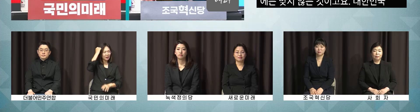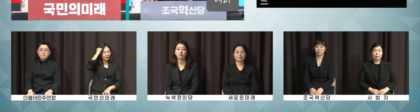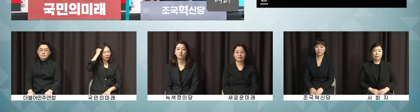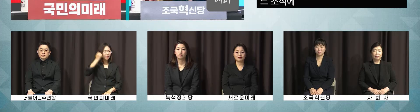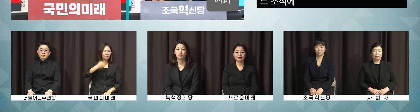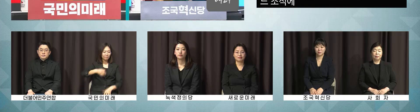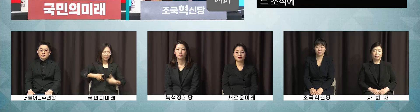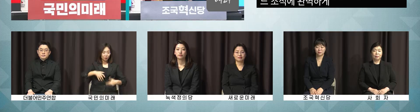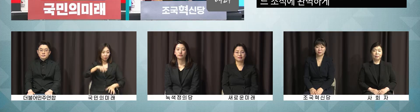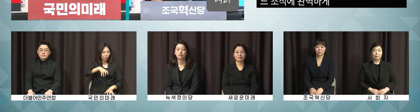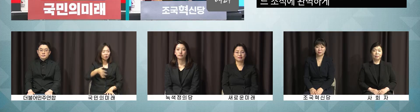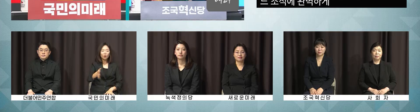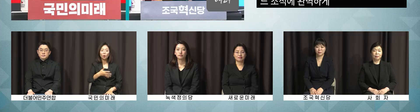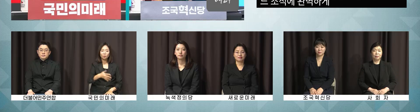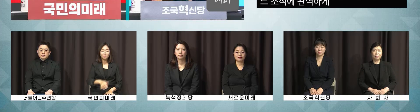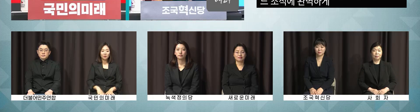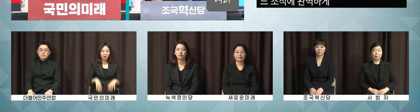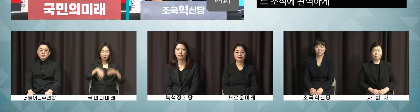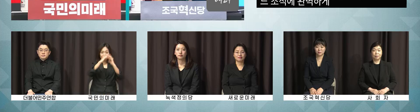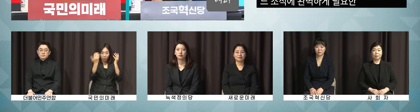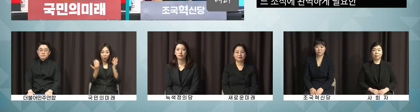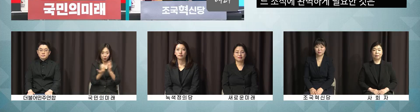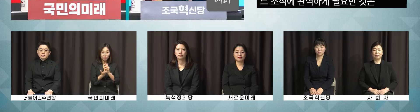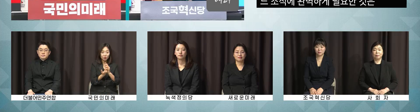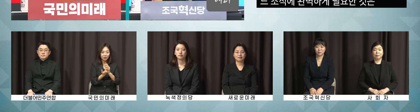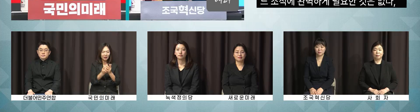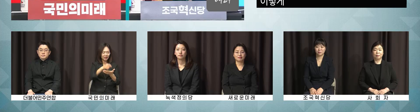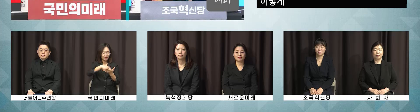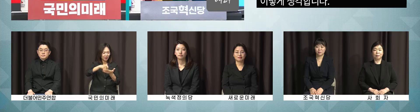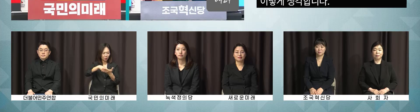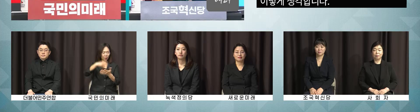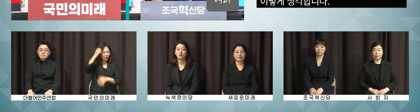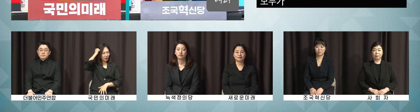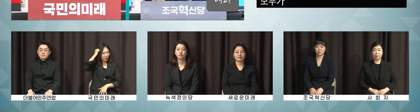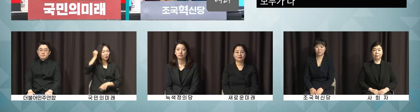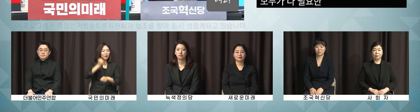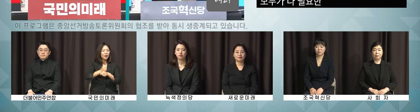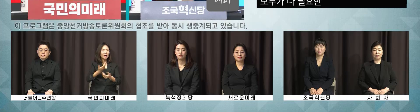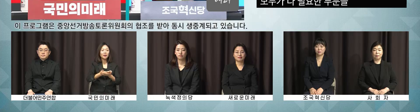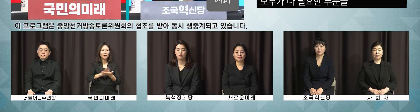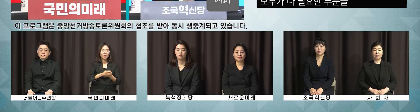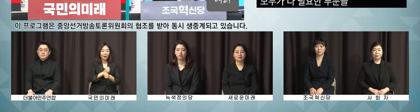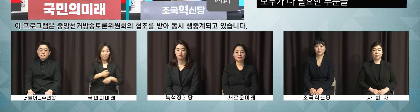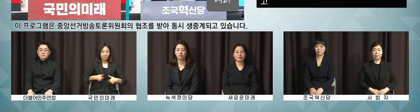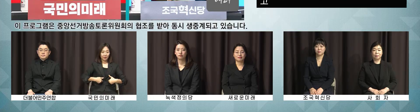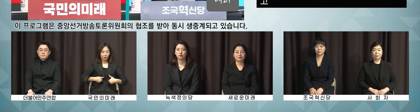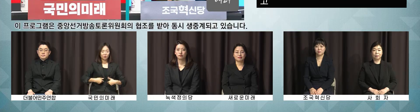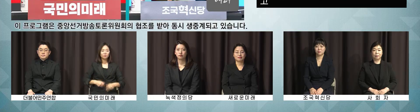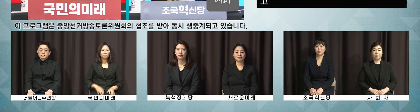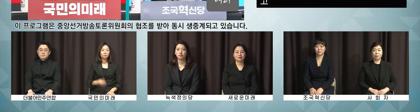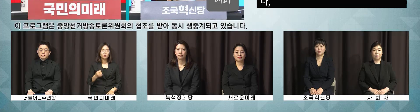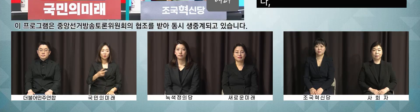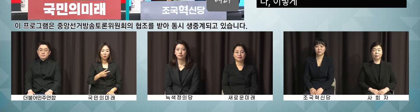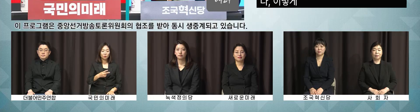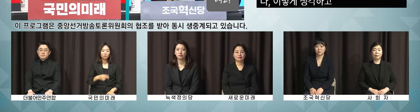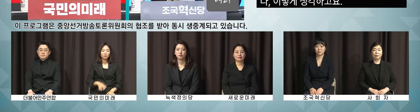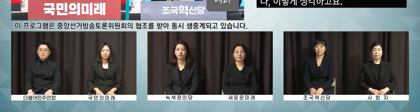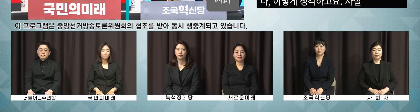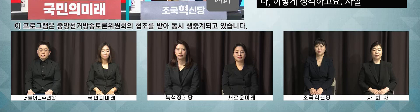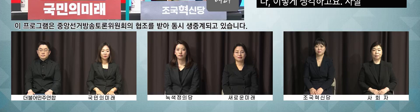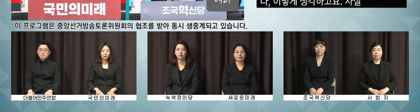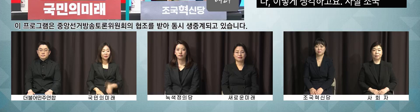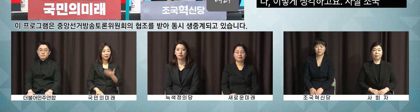곳은 없다. 저는 이렇게 생각합니다. 모두가 다 필요한 부분은 개혁해야 된다 이렇게 생각하고요. 사실 조국